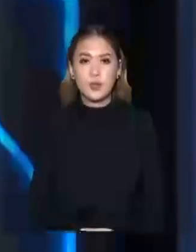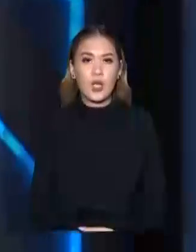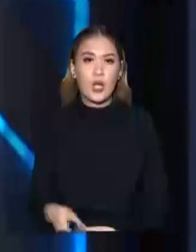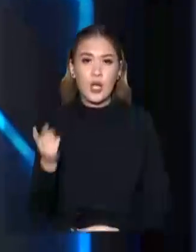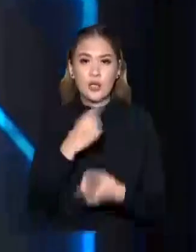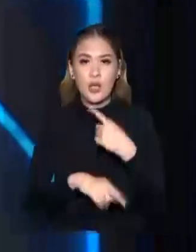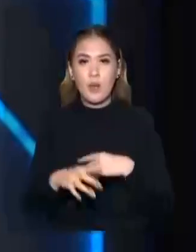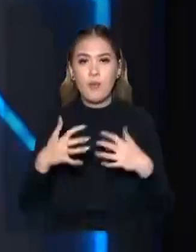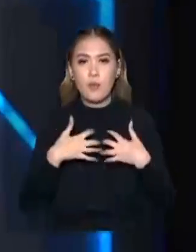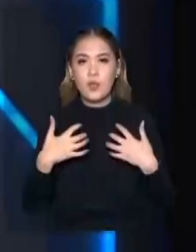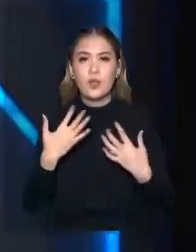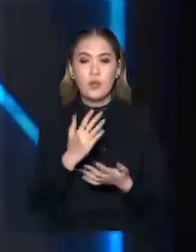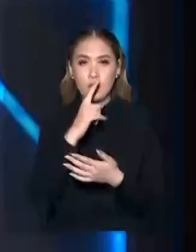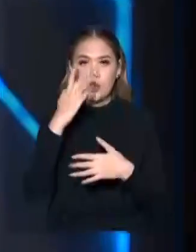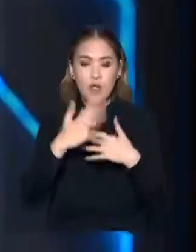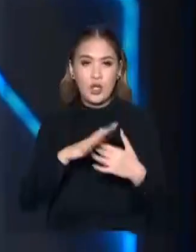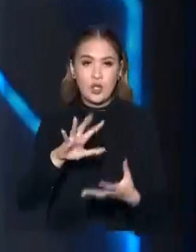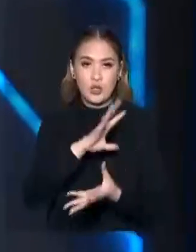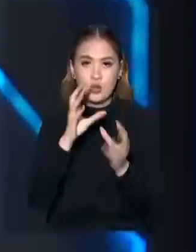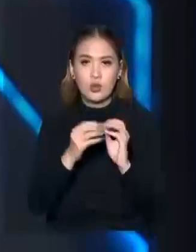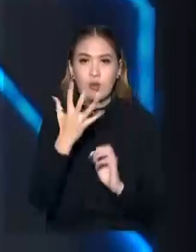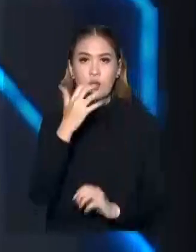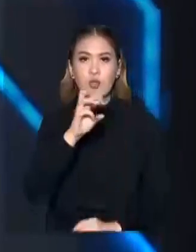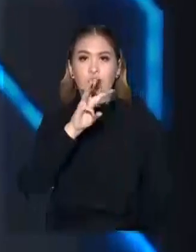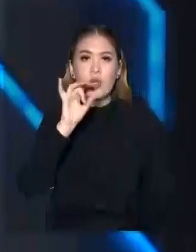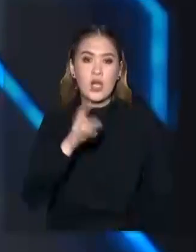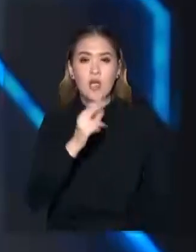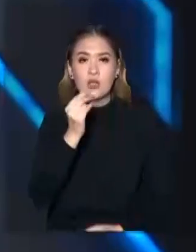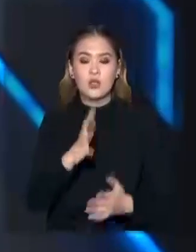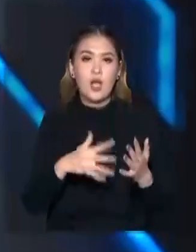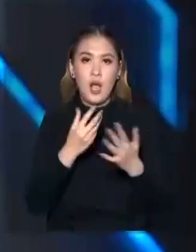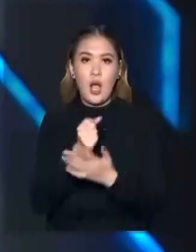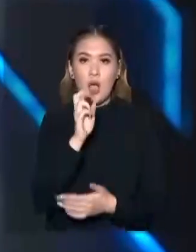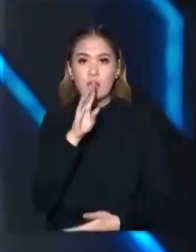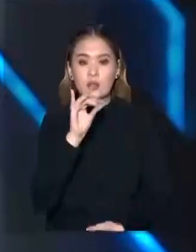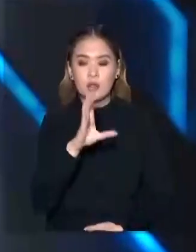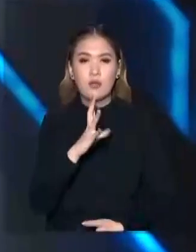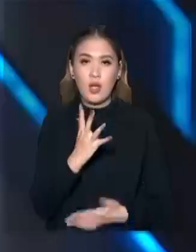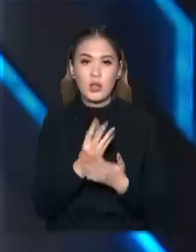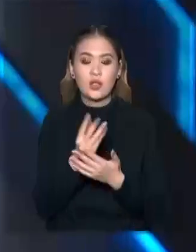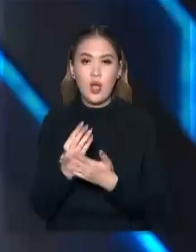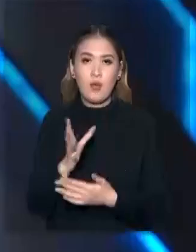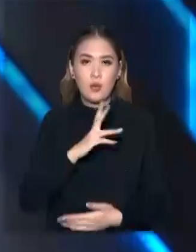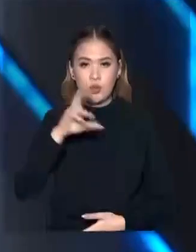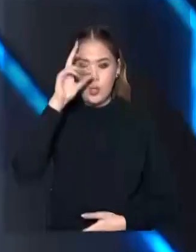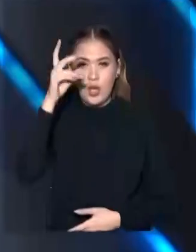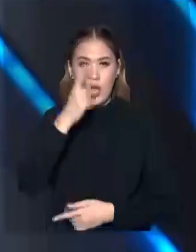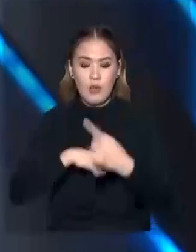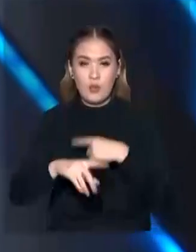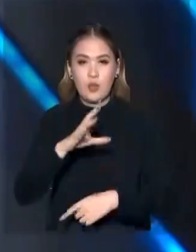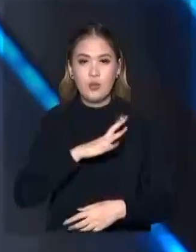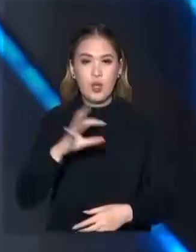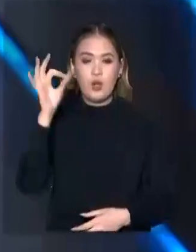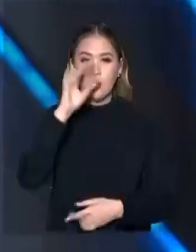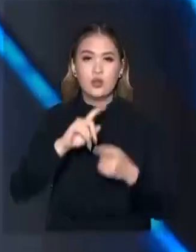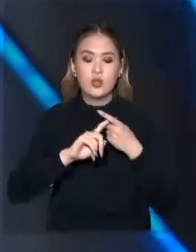Қайтқан малда қайыр бар. Биыл жалпы сомасы 500 миллиард теңге болатын мүлік, активтер мен қаражат мемлекетке қайтарылды. Бұл туралы